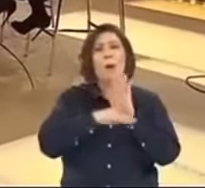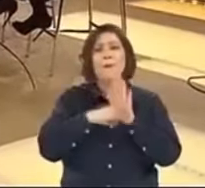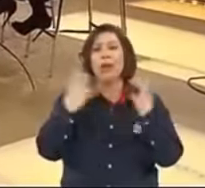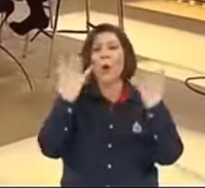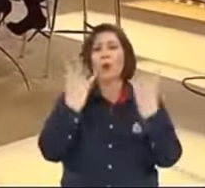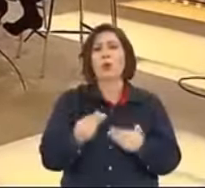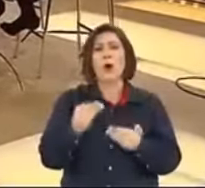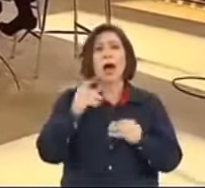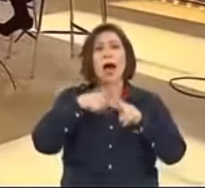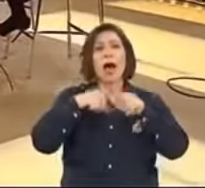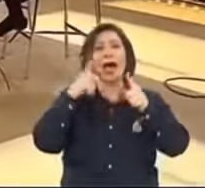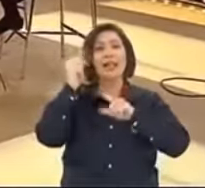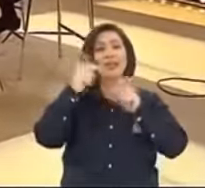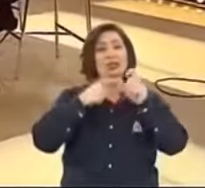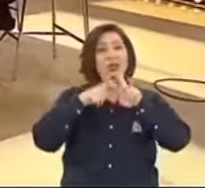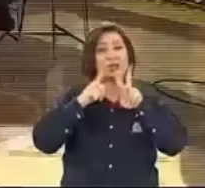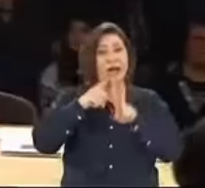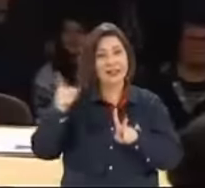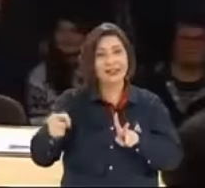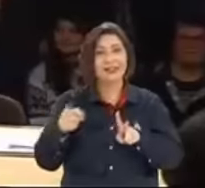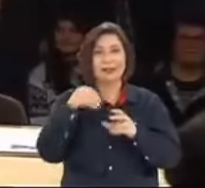ne oldu gittiğinde Alişan'la